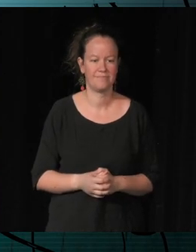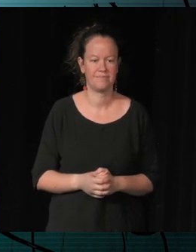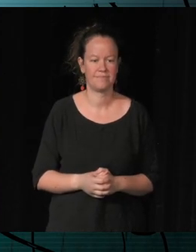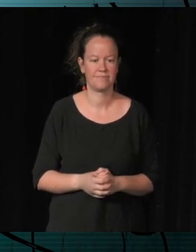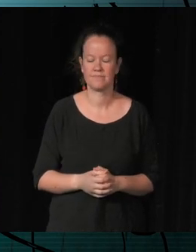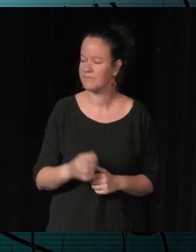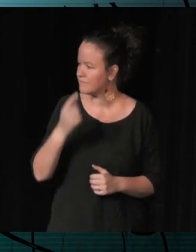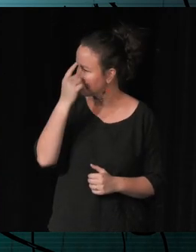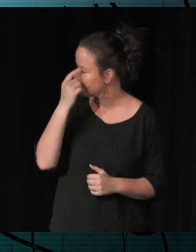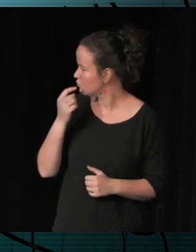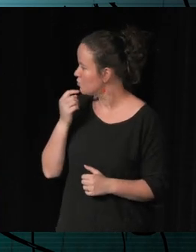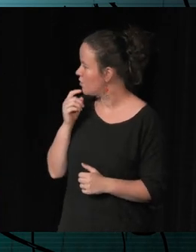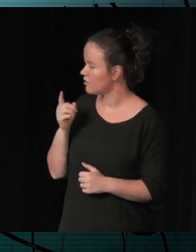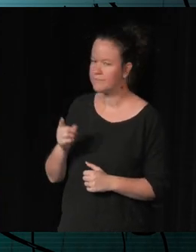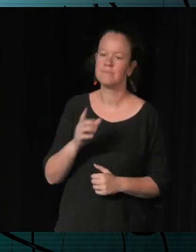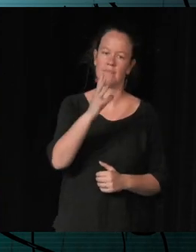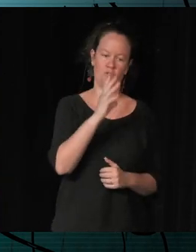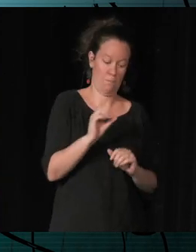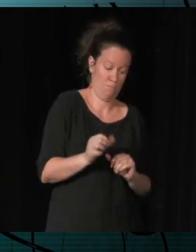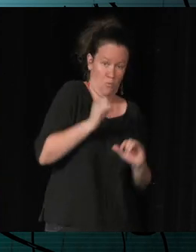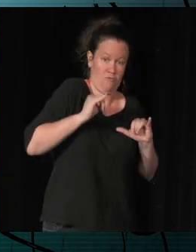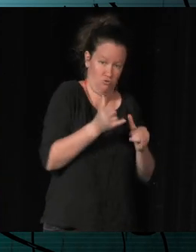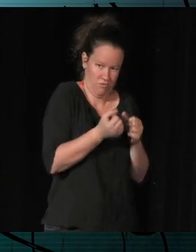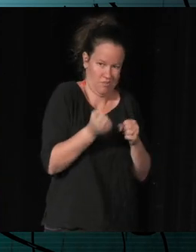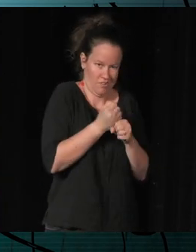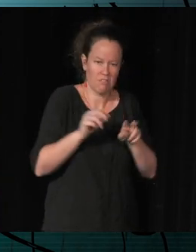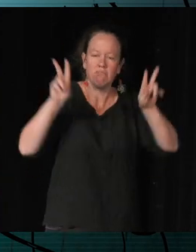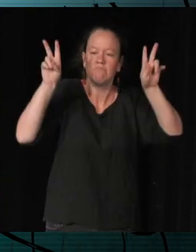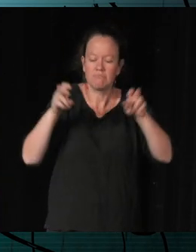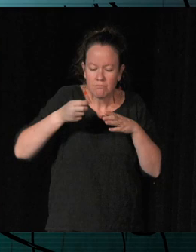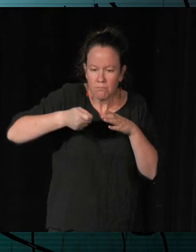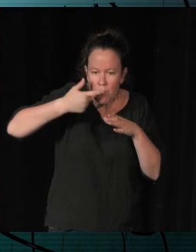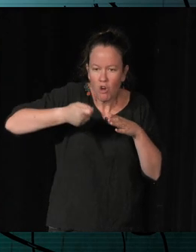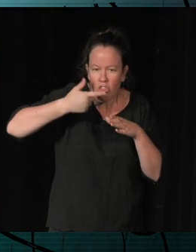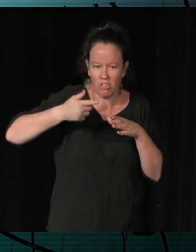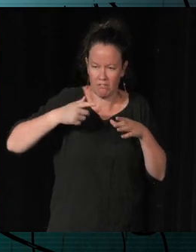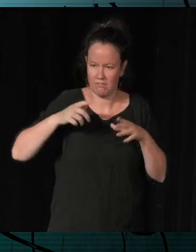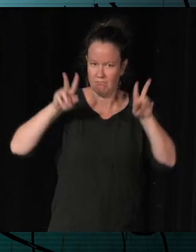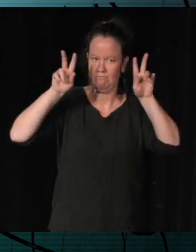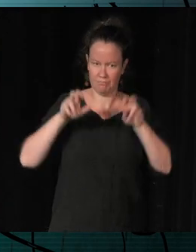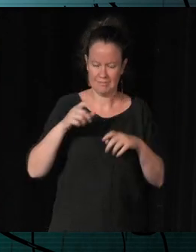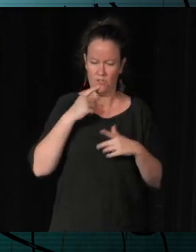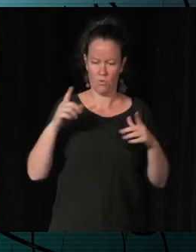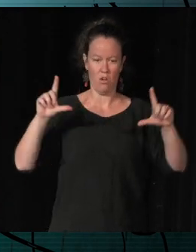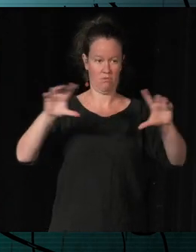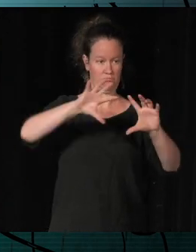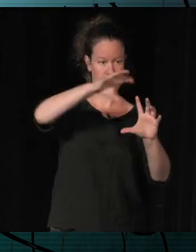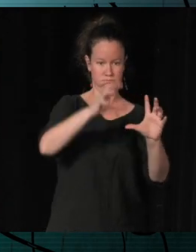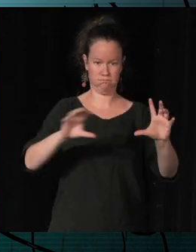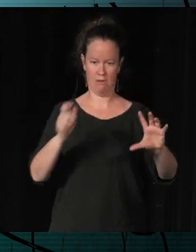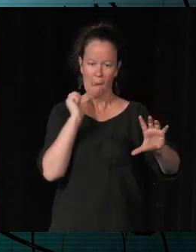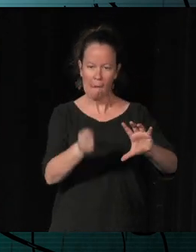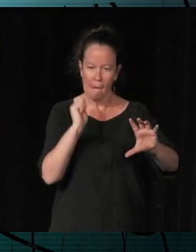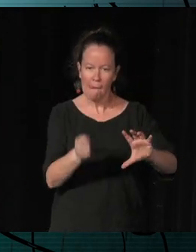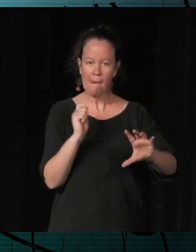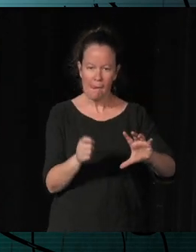ton ton précédent jeu donc popcorn ton premier jeu on va dire commercialisé c'était un casse brique donc on s'amusait à casser des briques et tu t'es